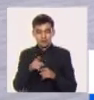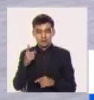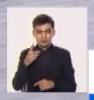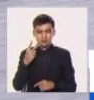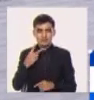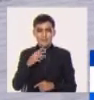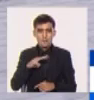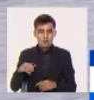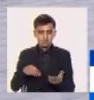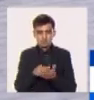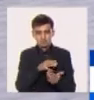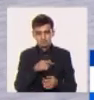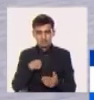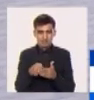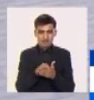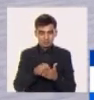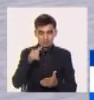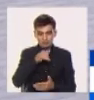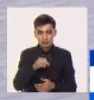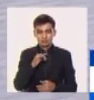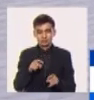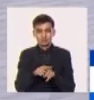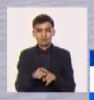можем ничего добиться, и не можем